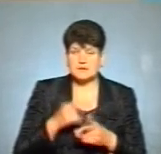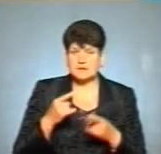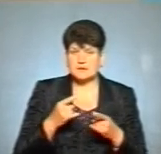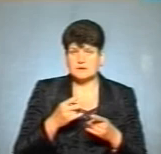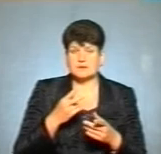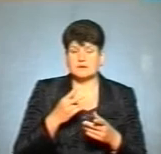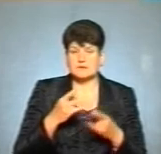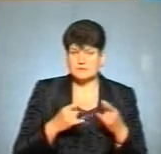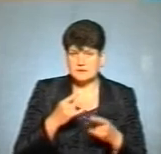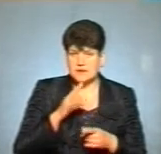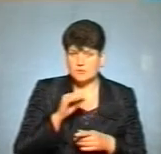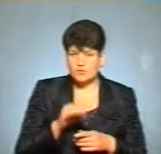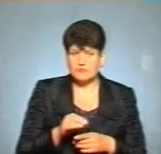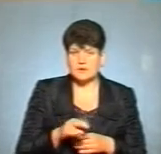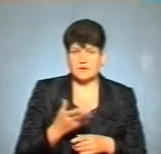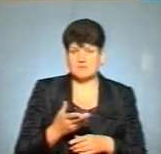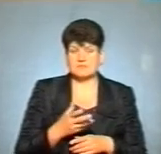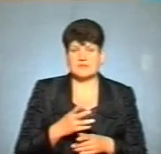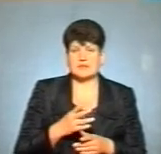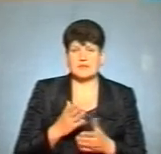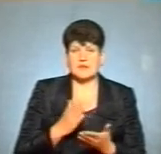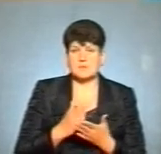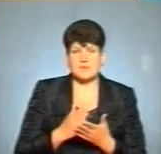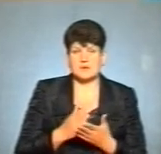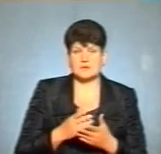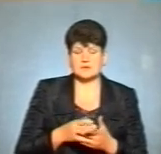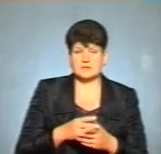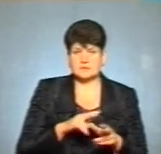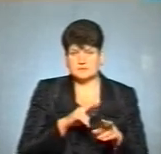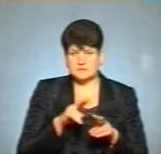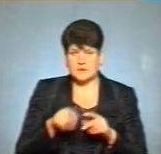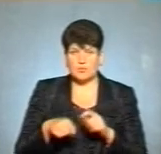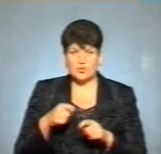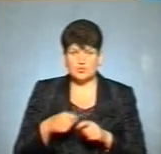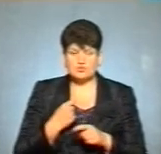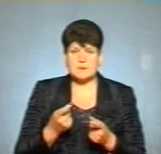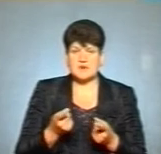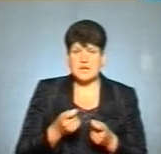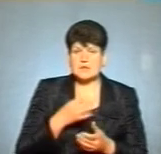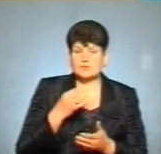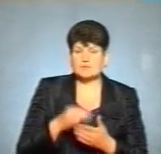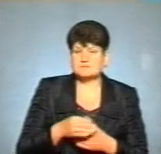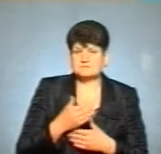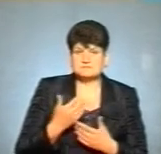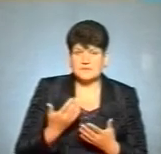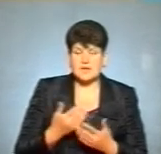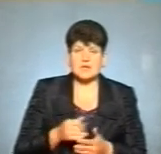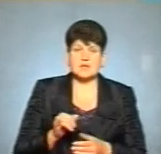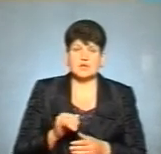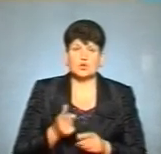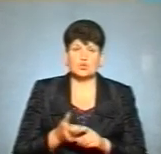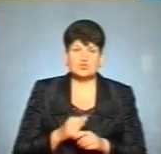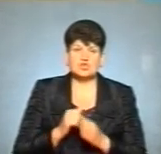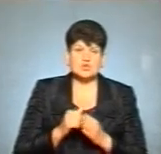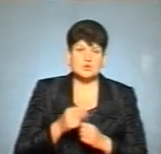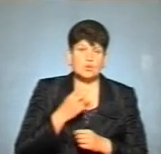функціями виявлення таких порушень і, відповідно, притягнення до відповідальності. недоторканності. Хоча ми дуже часто вже і